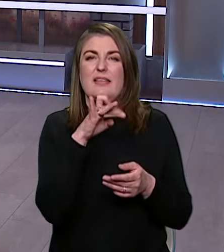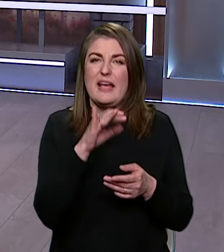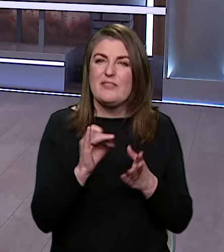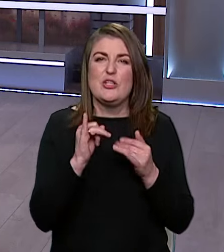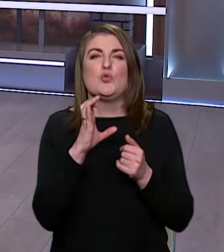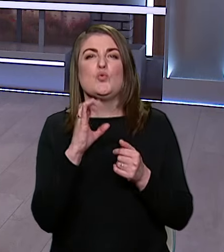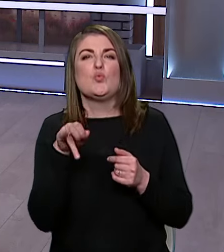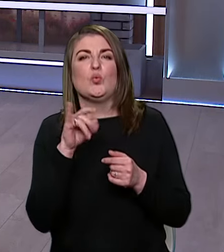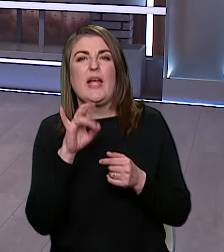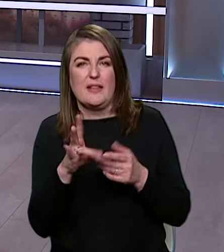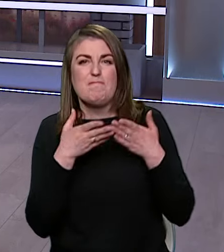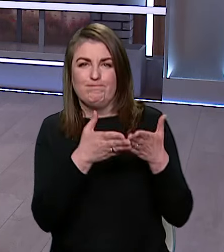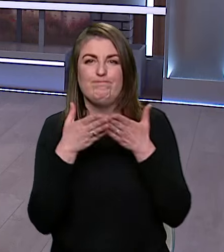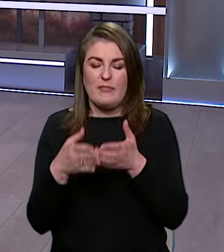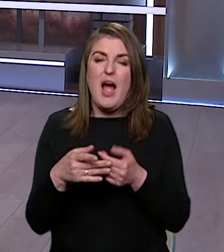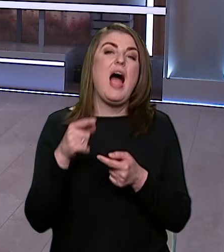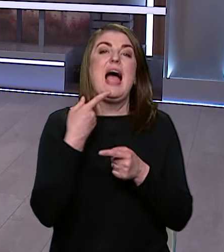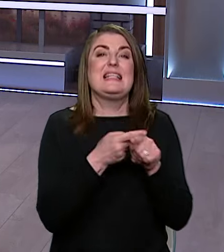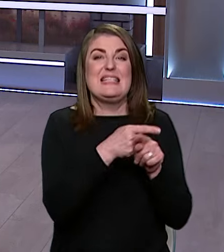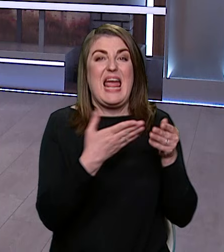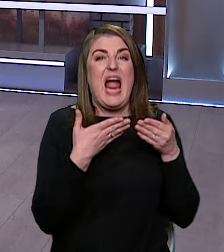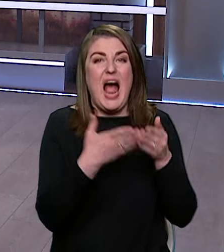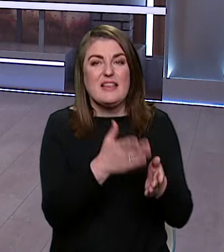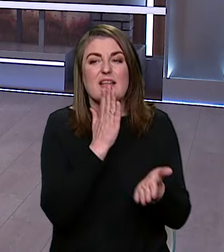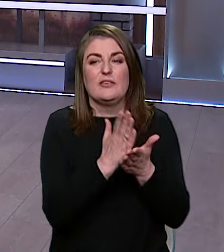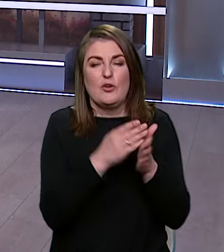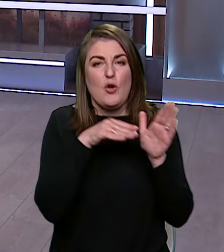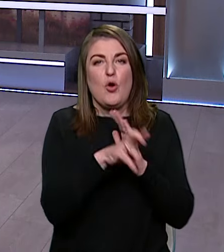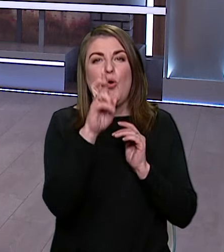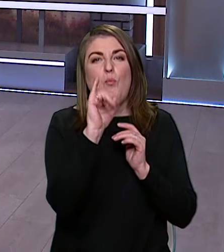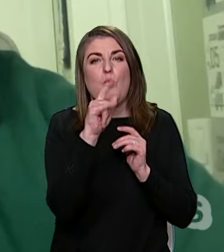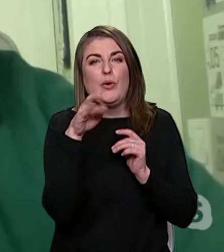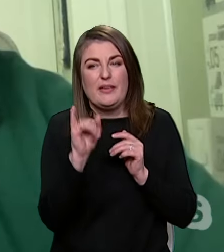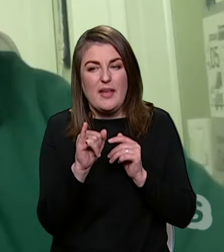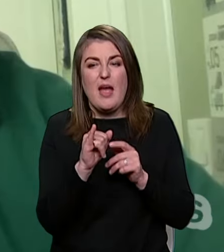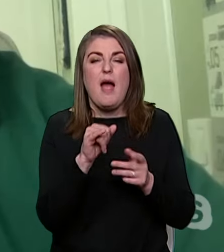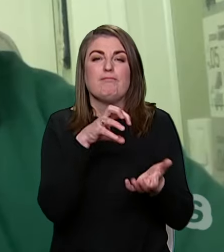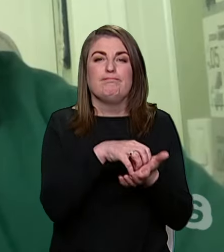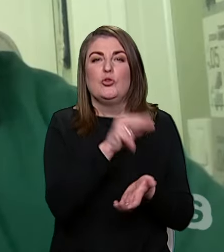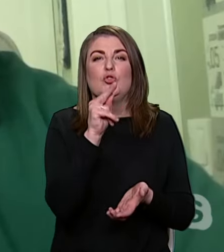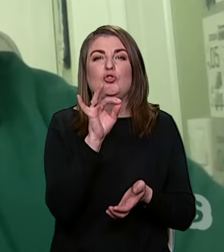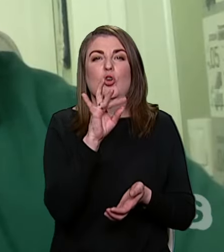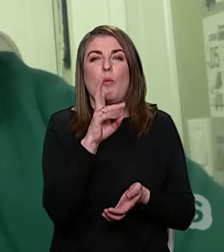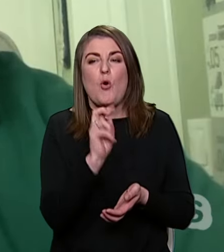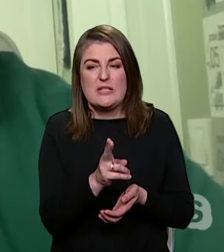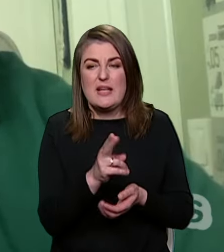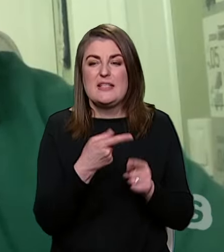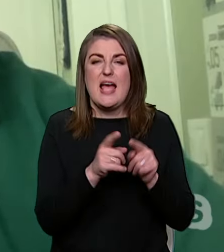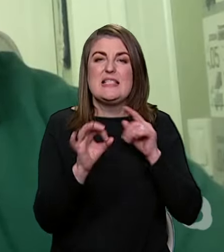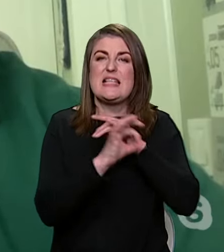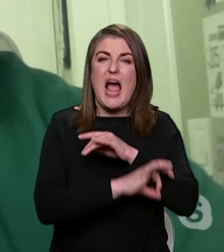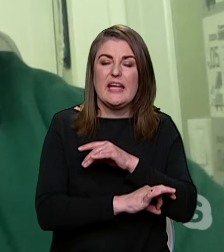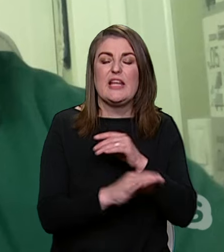Ну, ці катери, вони знаходились в бухті Вузькій. Пункт базування Чорноморське – це